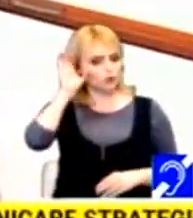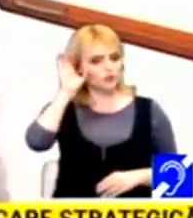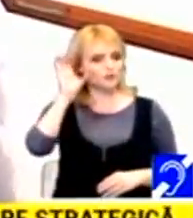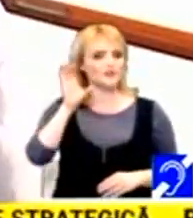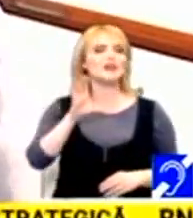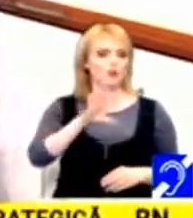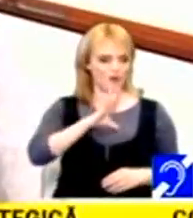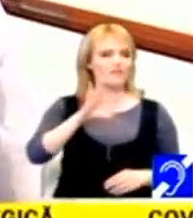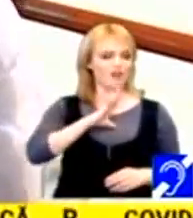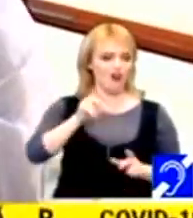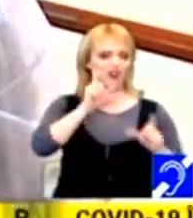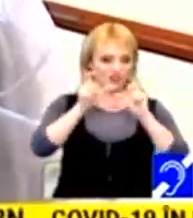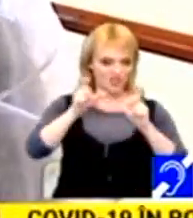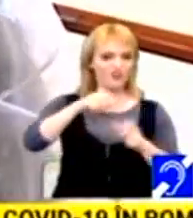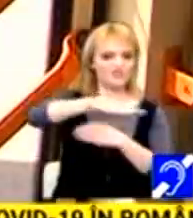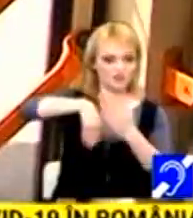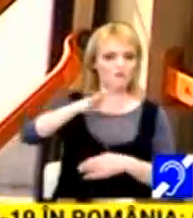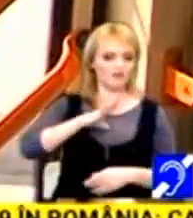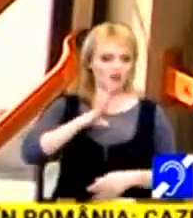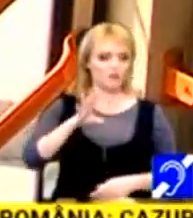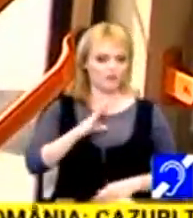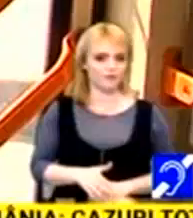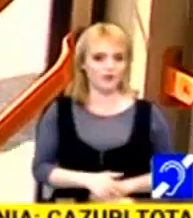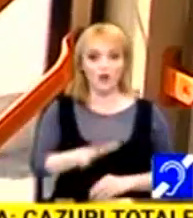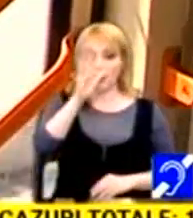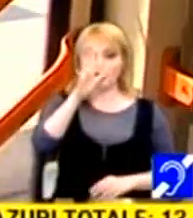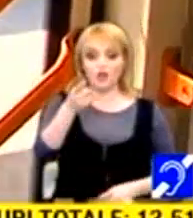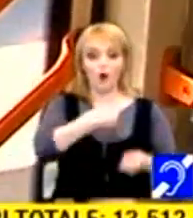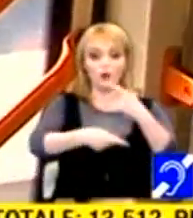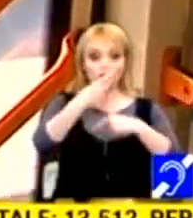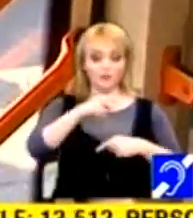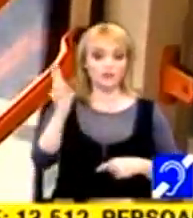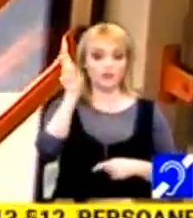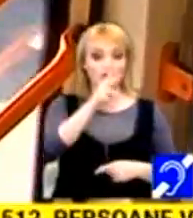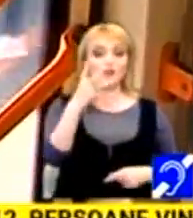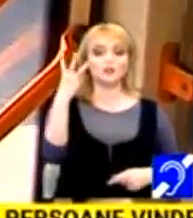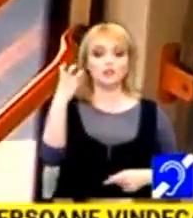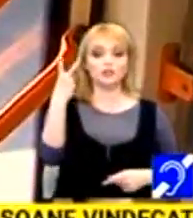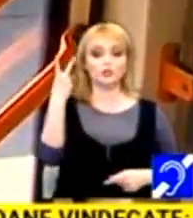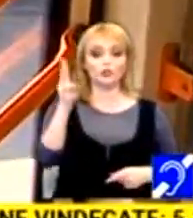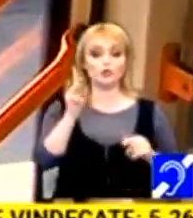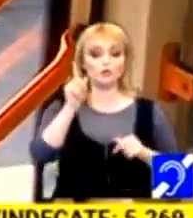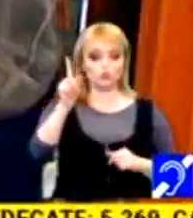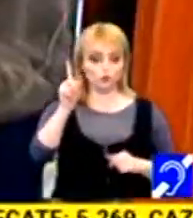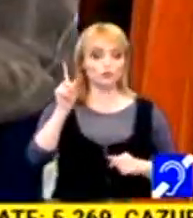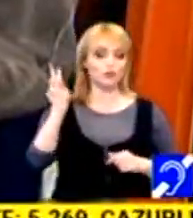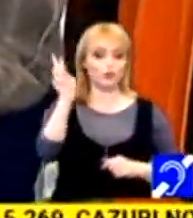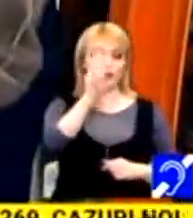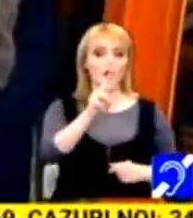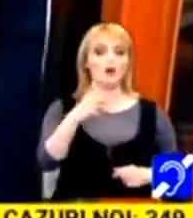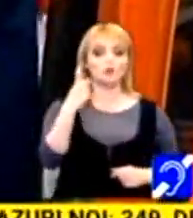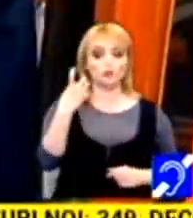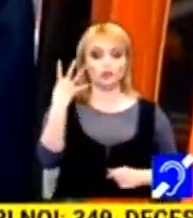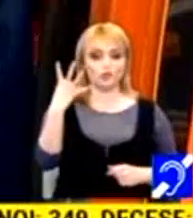но некоторые, конечно, со скандалом. În Chișinău au revenit pe trasee 321 de troleibuze și